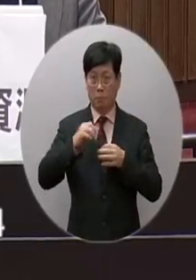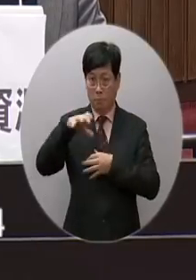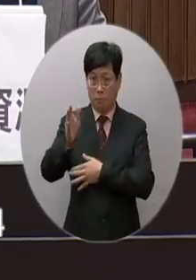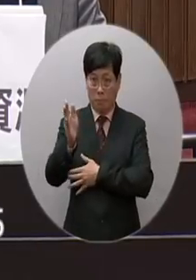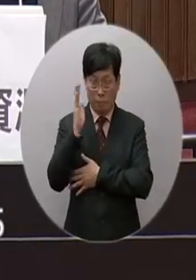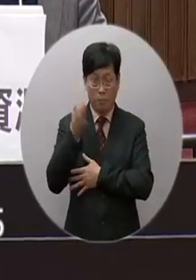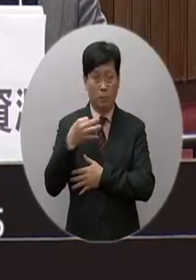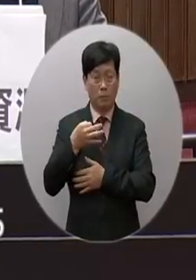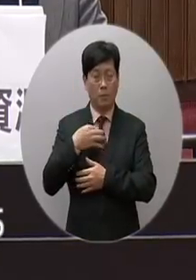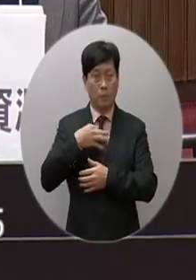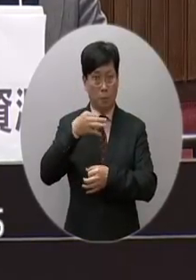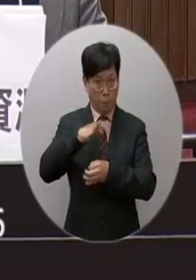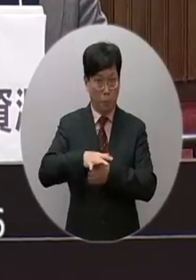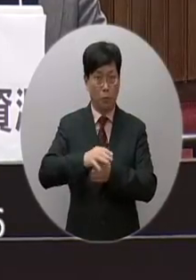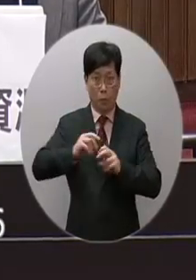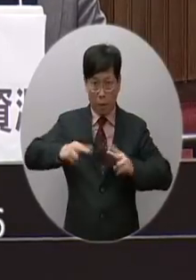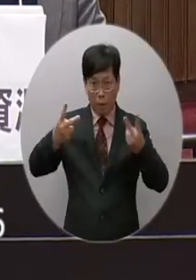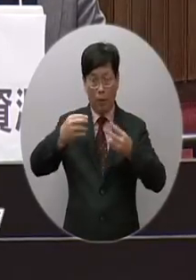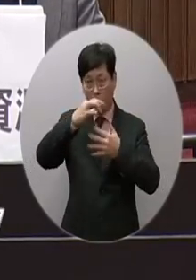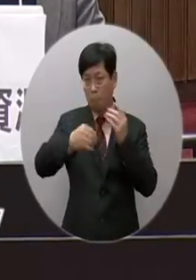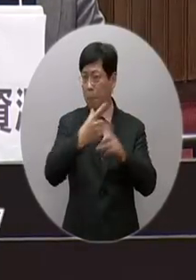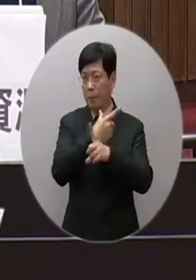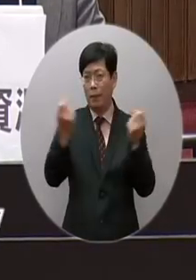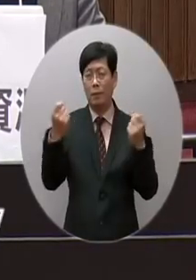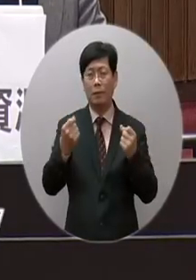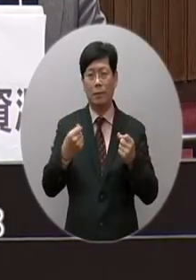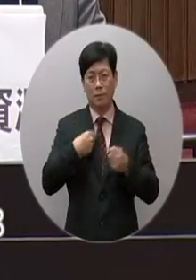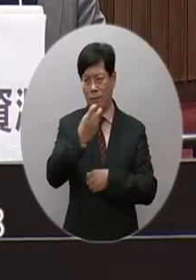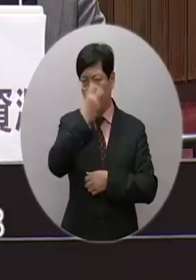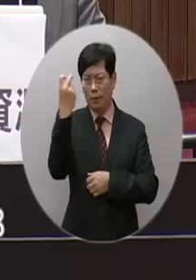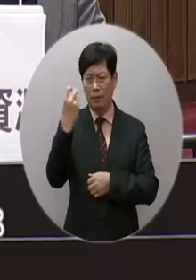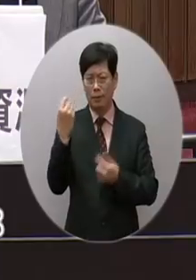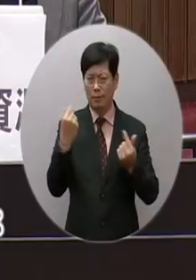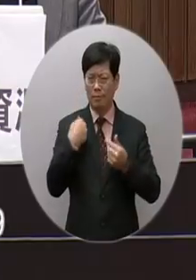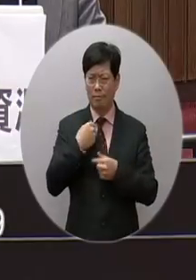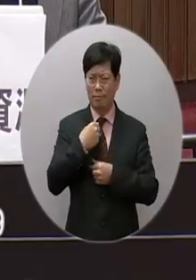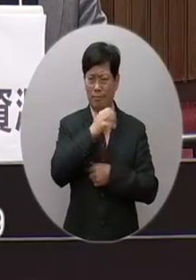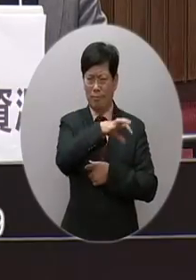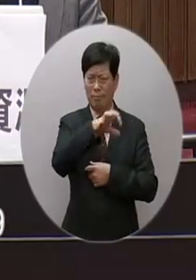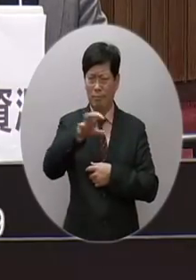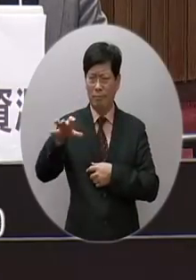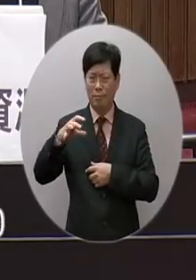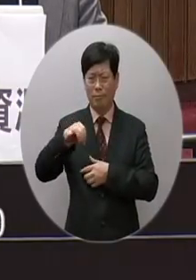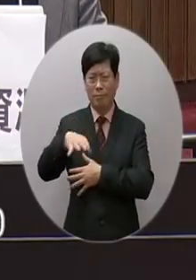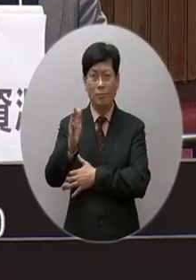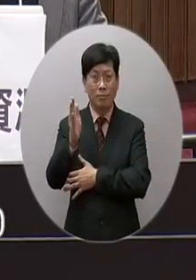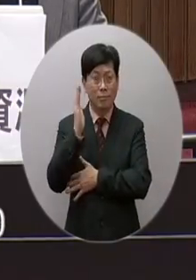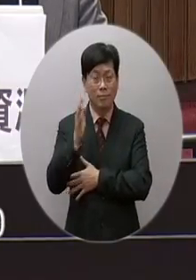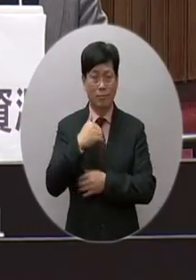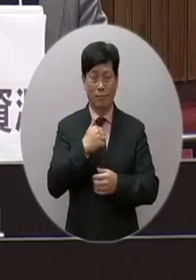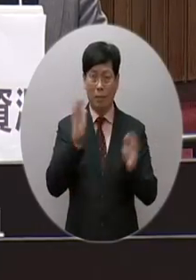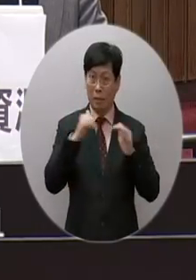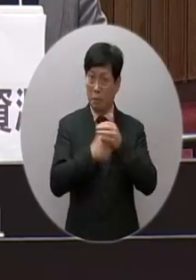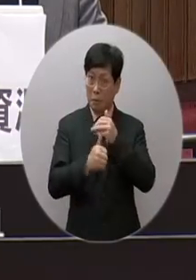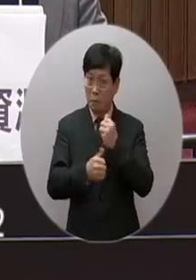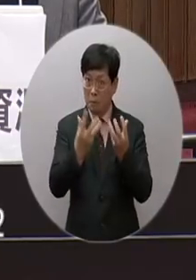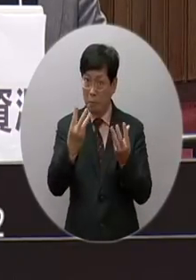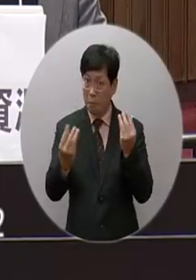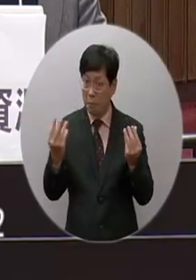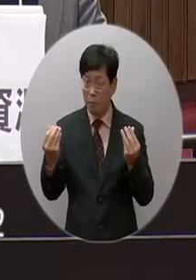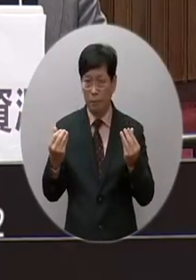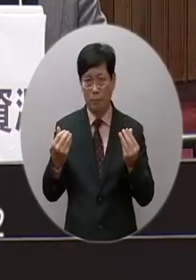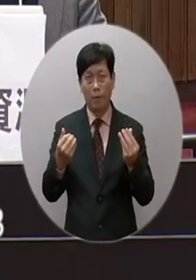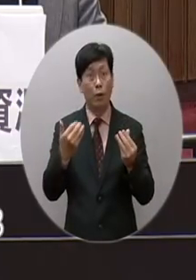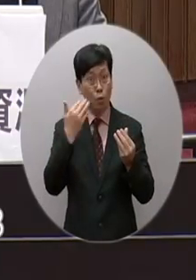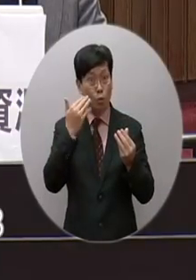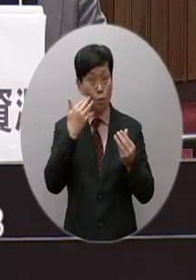市补助都一致？因为我发现一个就是说我们看到各县市的这个生育率其实有可能是